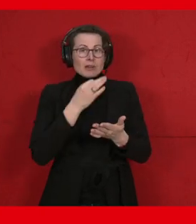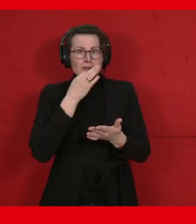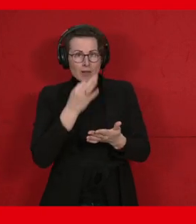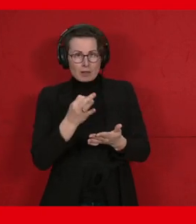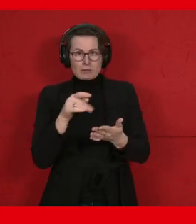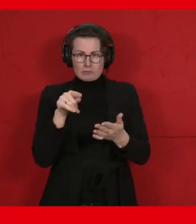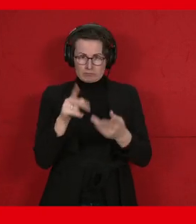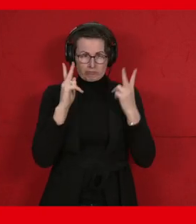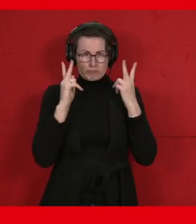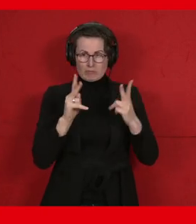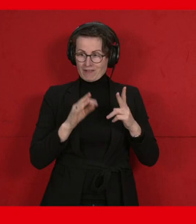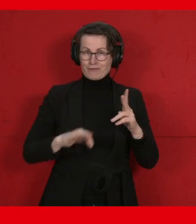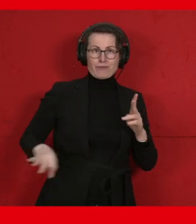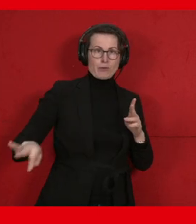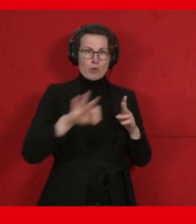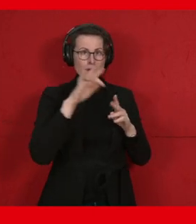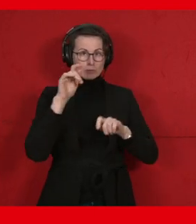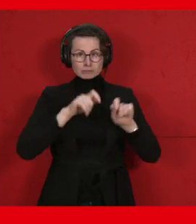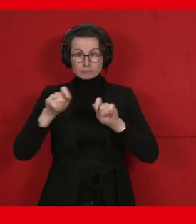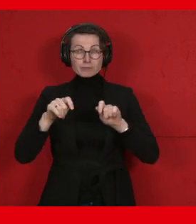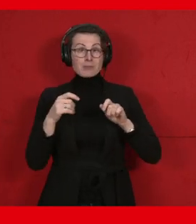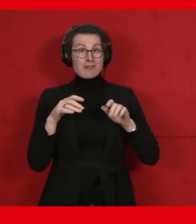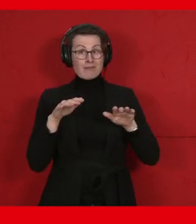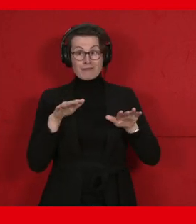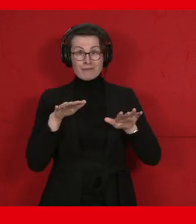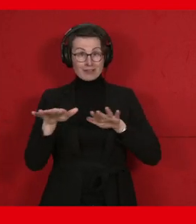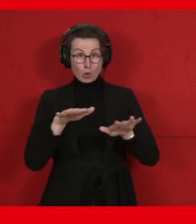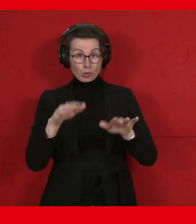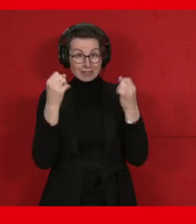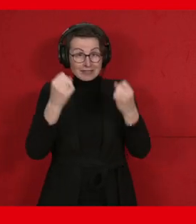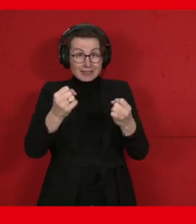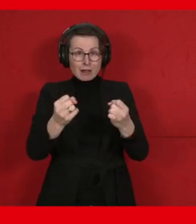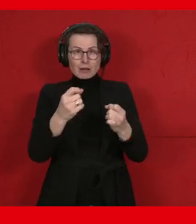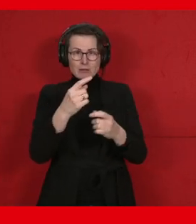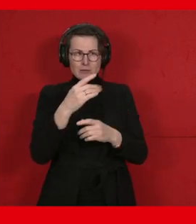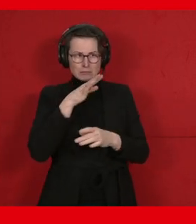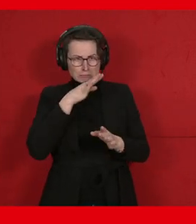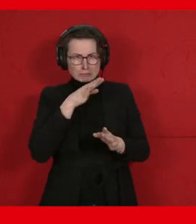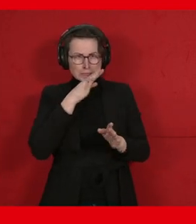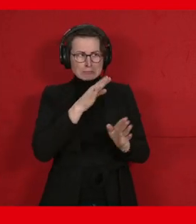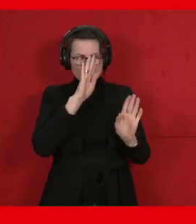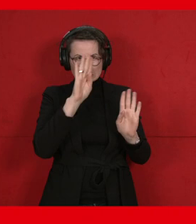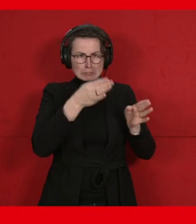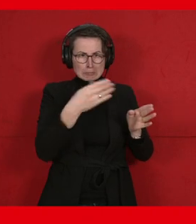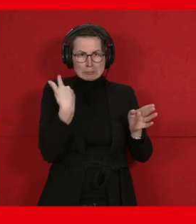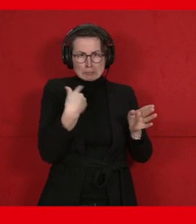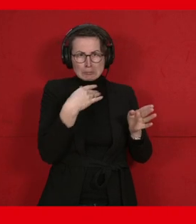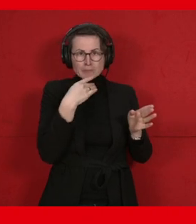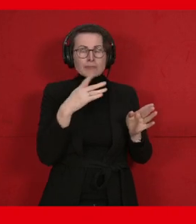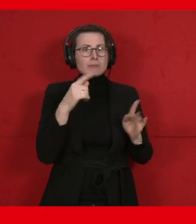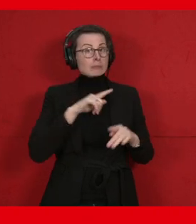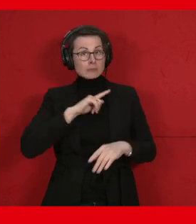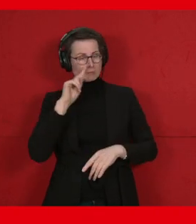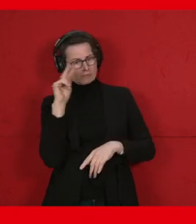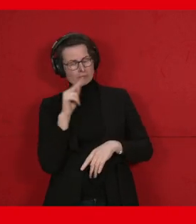eigentlich versorgungssicher, was den grünen Strom und den Wasserstoff anbelangt. Deswegen, das hab mich schon immer gewundert, ich konnte es mir dann